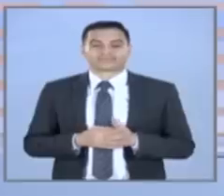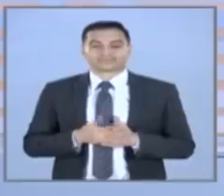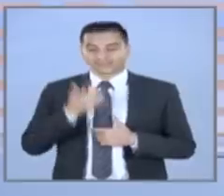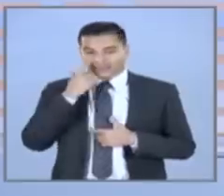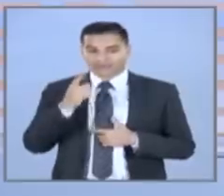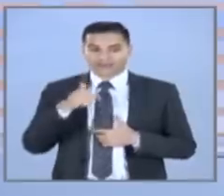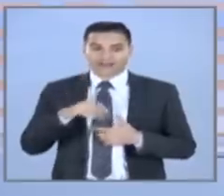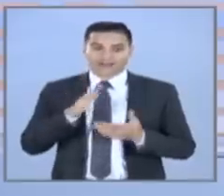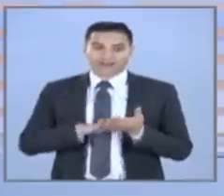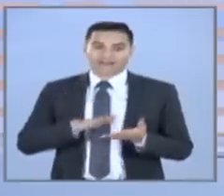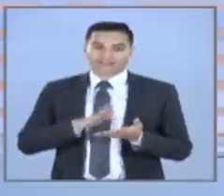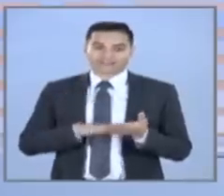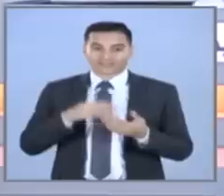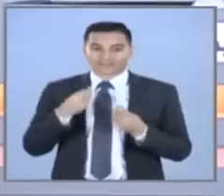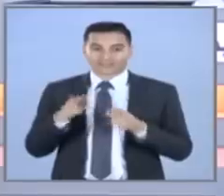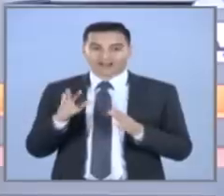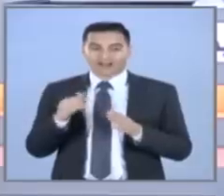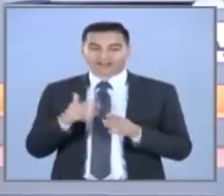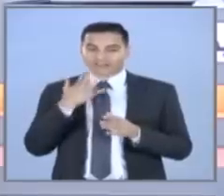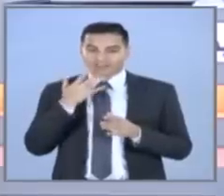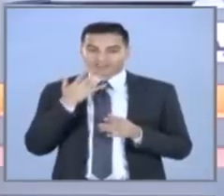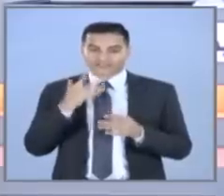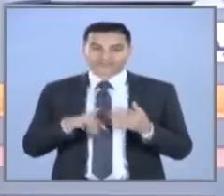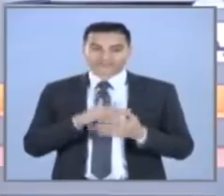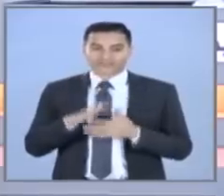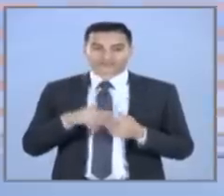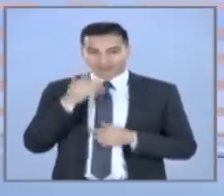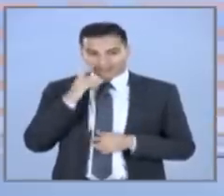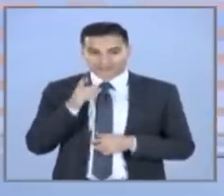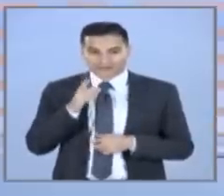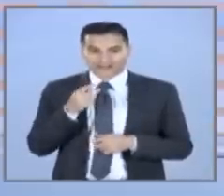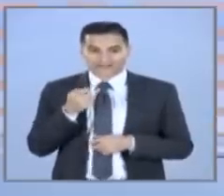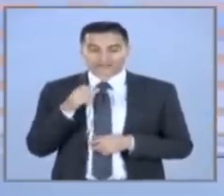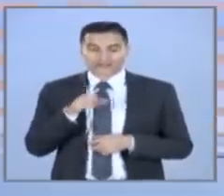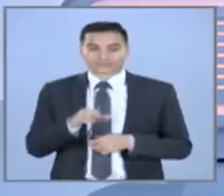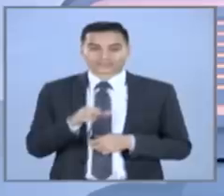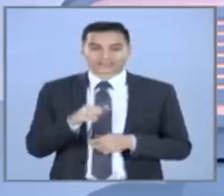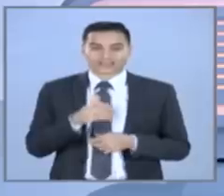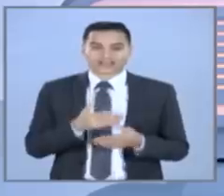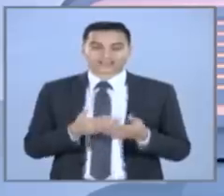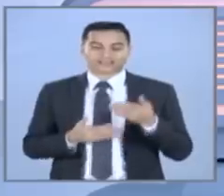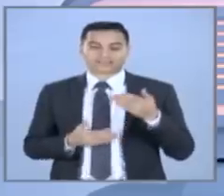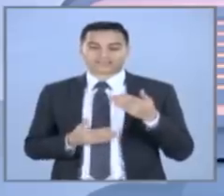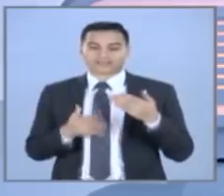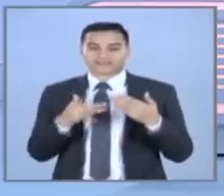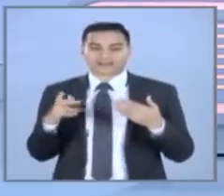خلي بالك، تلاتين نقطة لو طاروا بقت مشكلة. 95 هتبقى كام؟